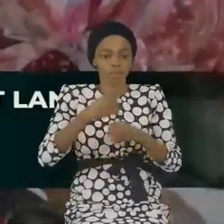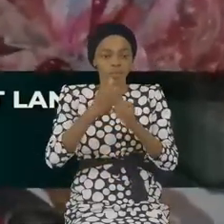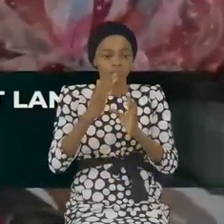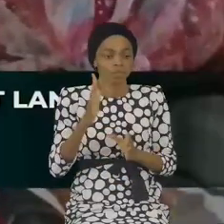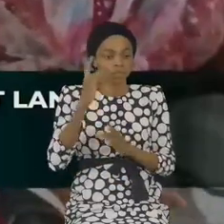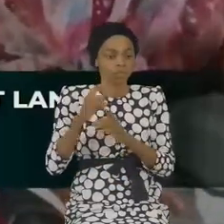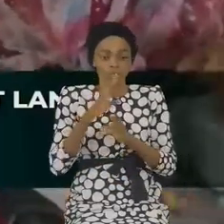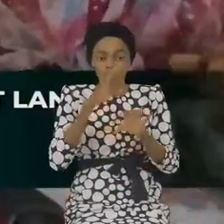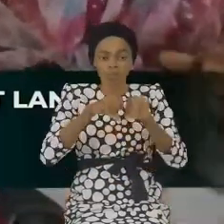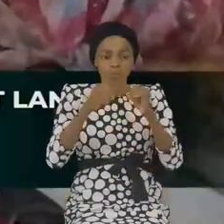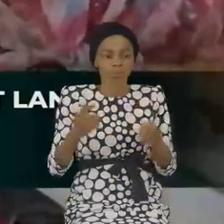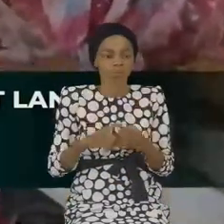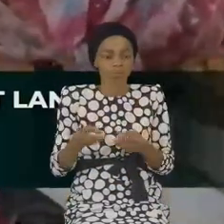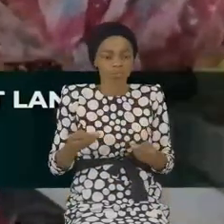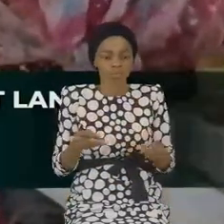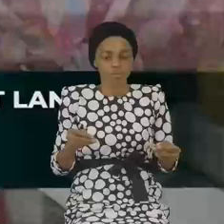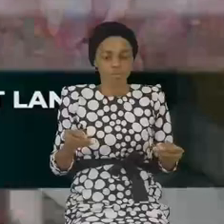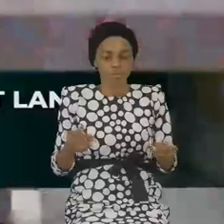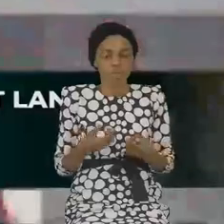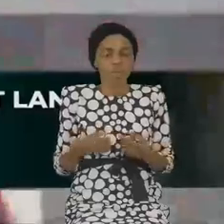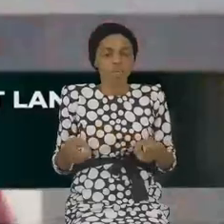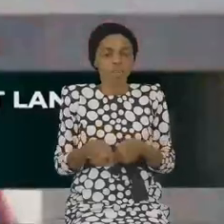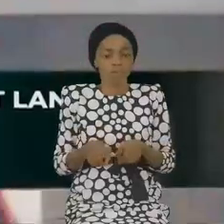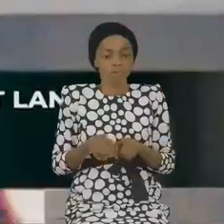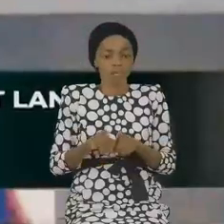reçu le pouvoir de mon Père.